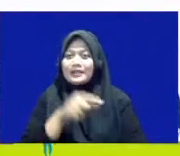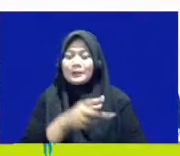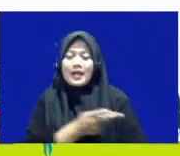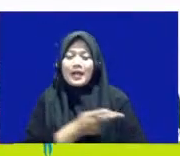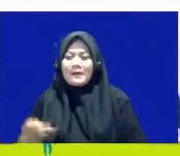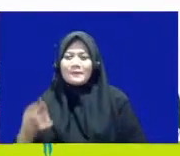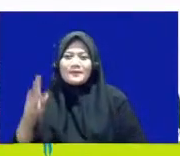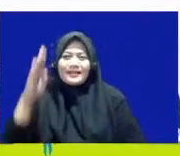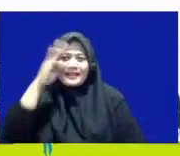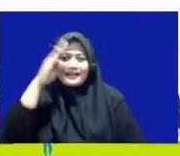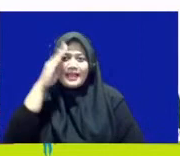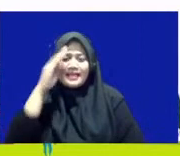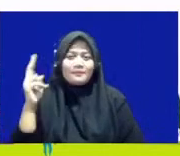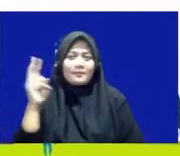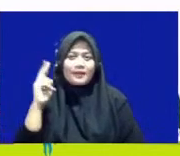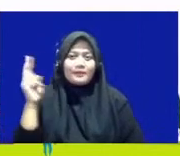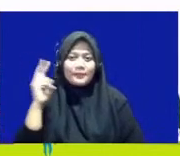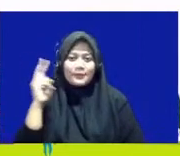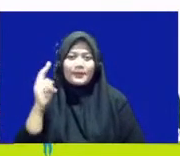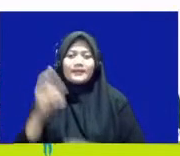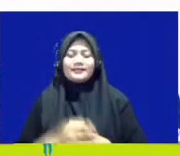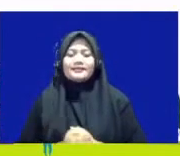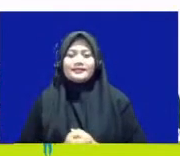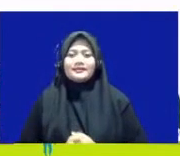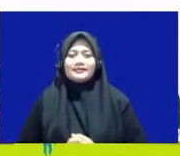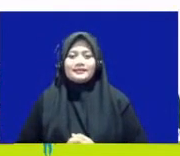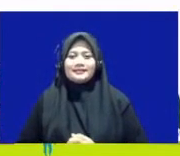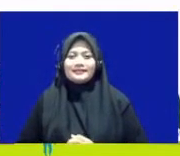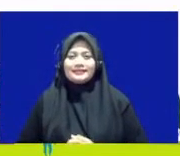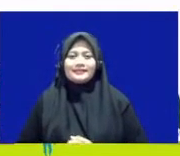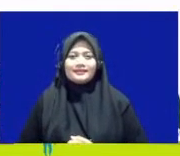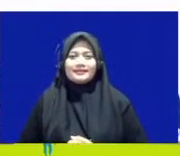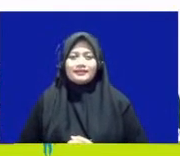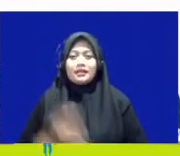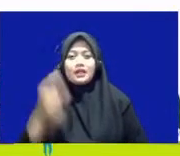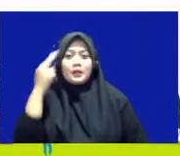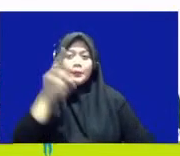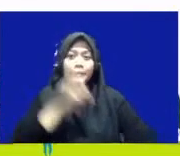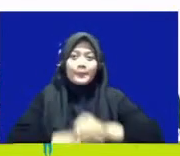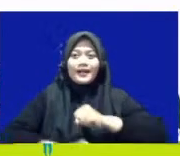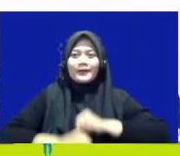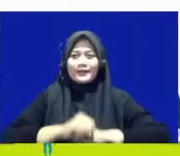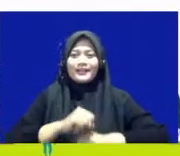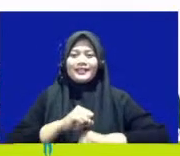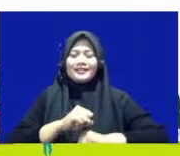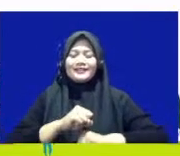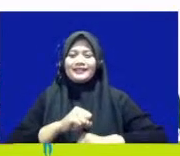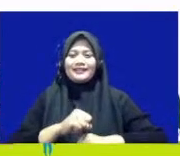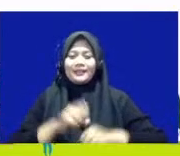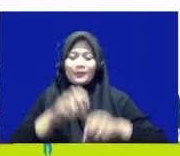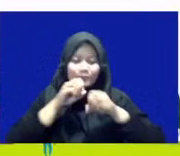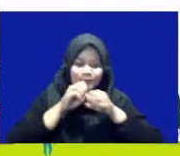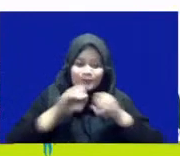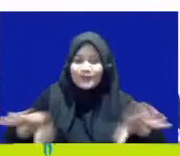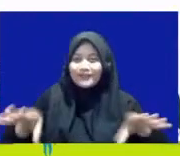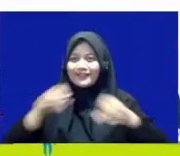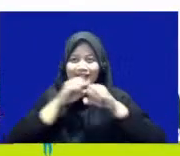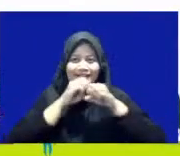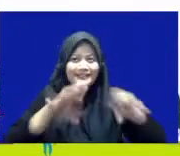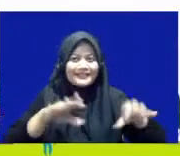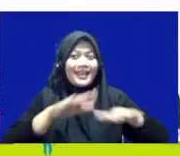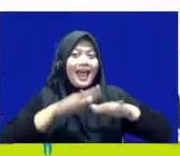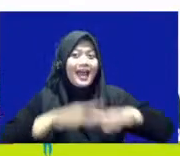perempuan, bahkan lebih banyak perempuannya daripada laki-lakinya untuk melakukan kegiatan sosialisasi kepada anak-anak SD,